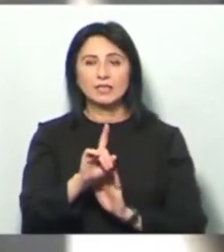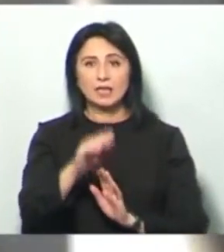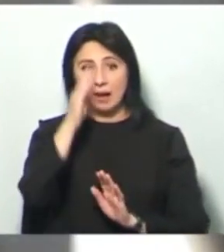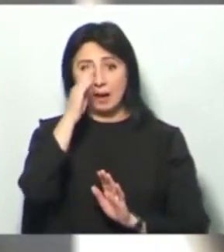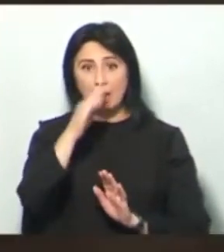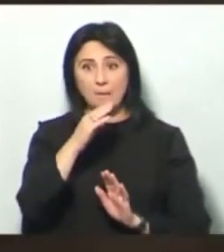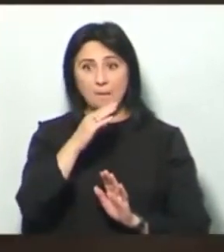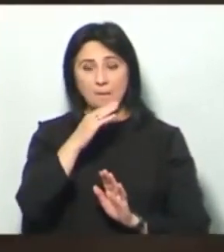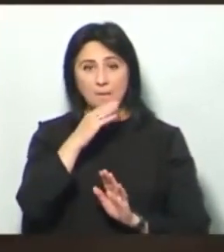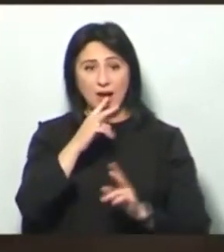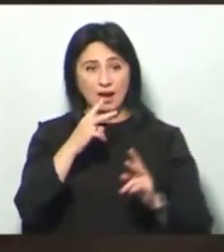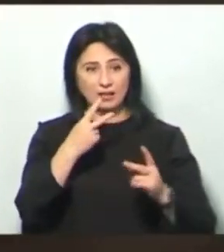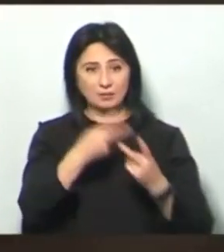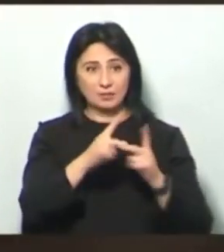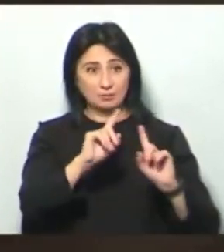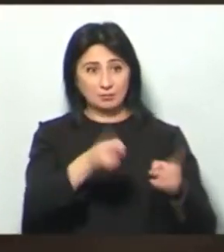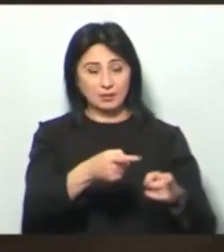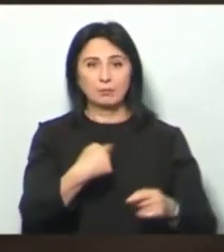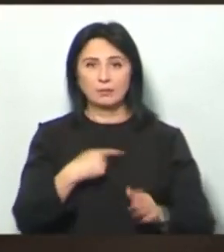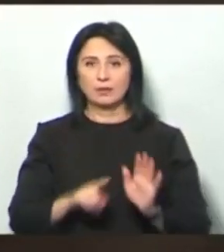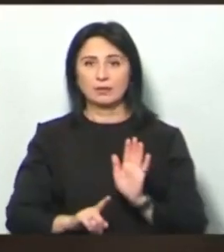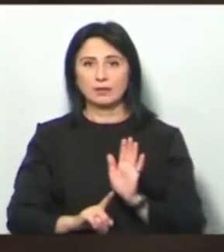რომ დააპატიმრეს იმ წელსაც